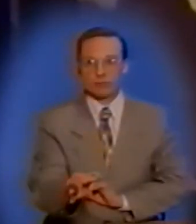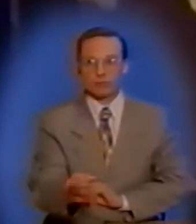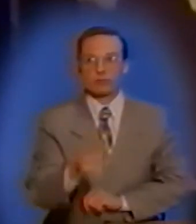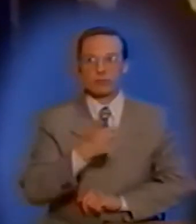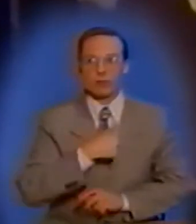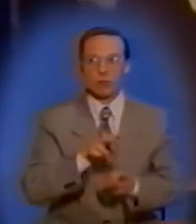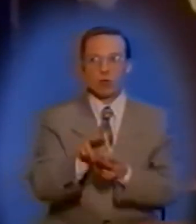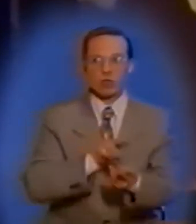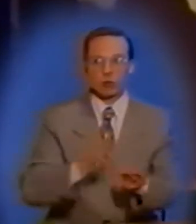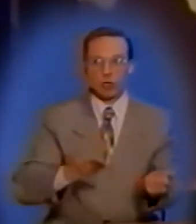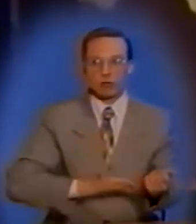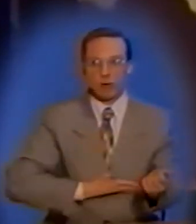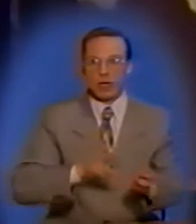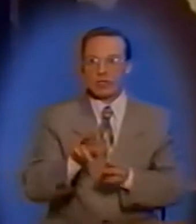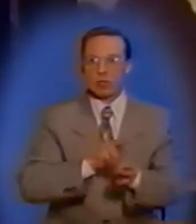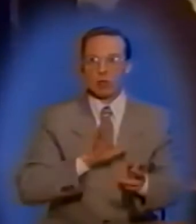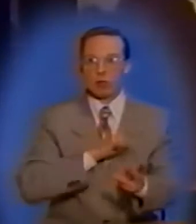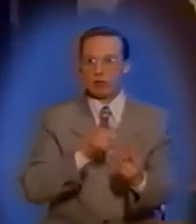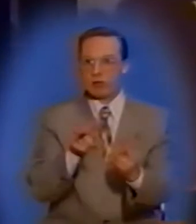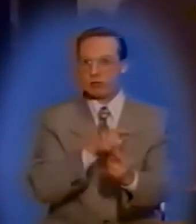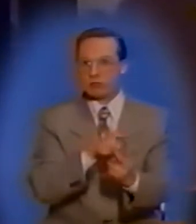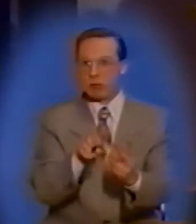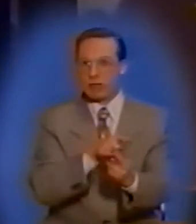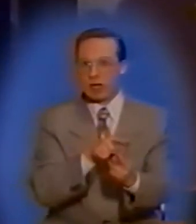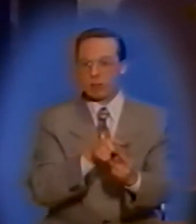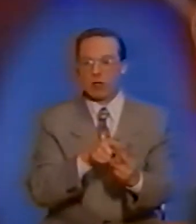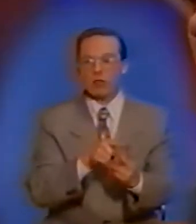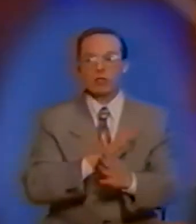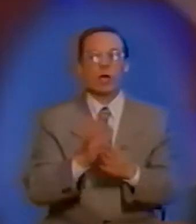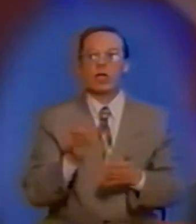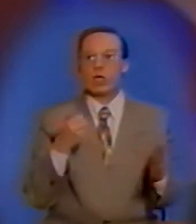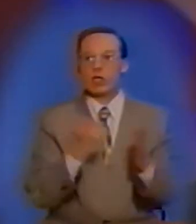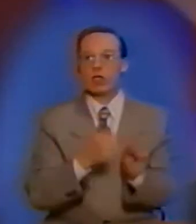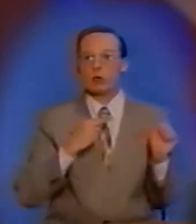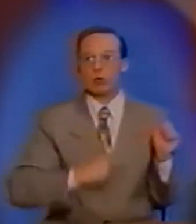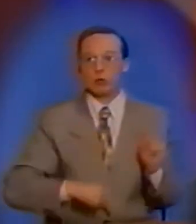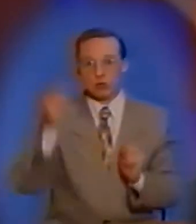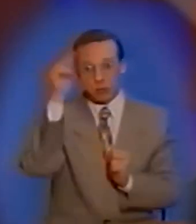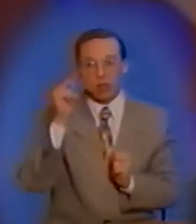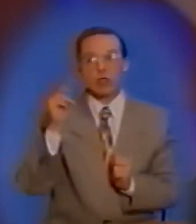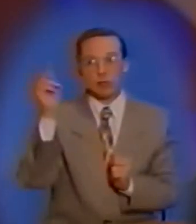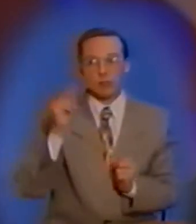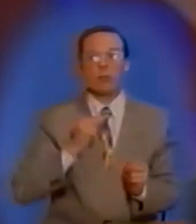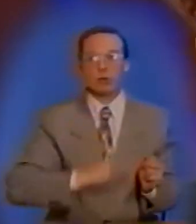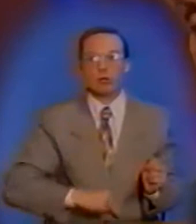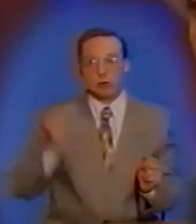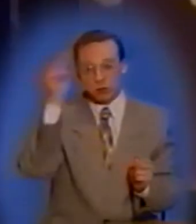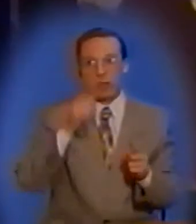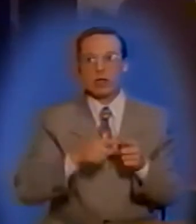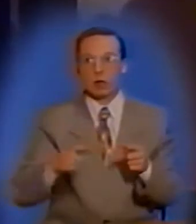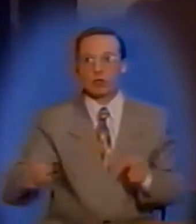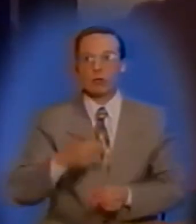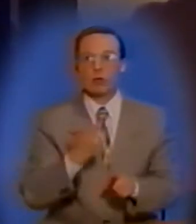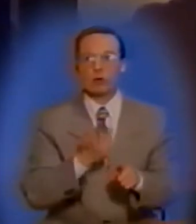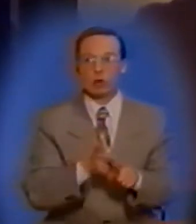mano seksualinis gyvenimas sekso nebuvo tame tarpe iš vis. Iki kunigų seminarijos. Ir per kunigų seminarijos laikotarpį. Ir dėl to